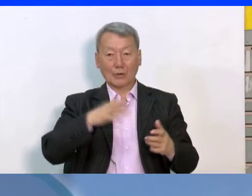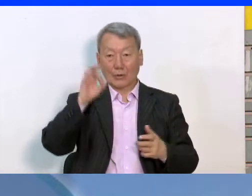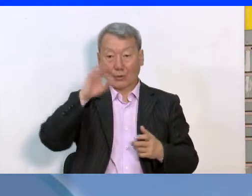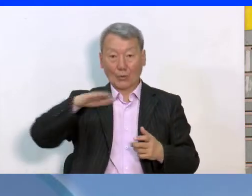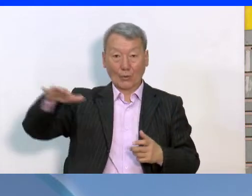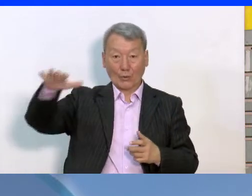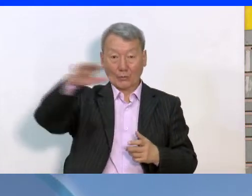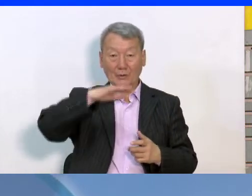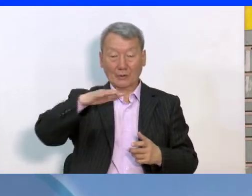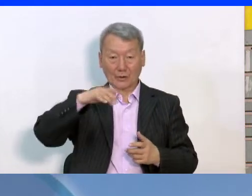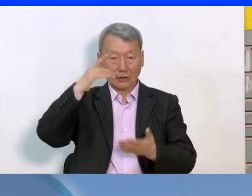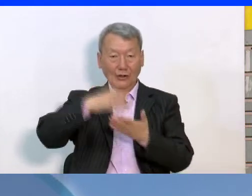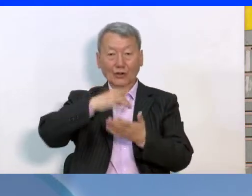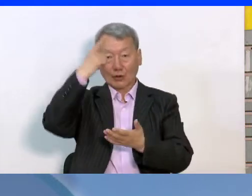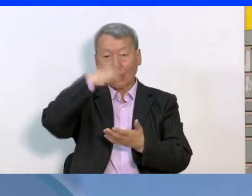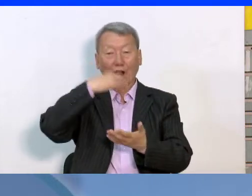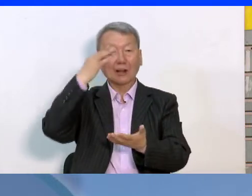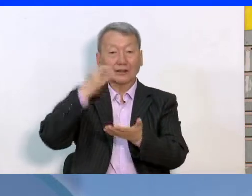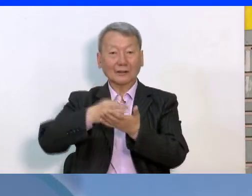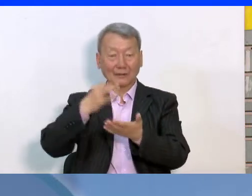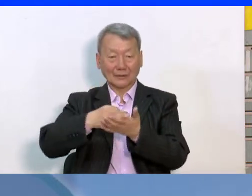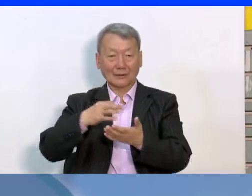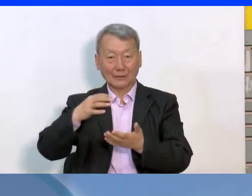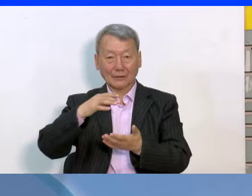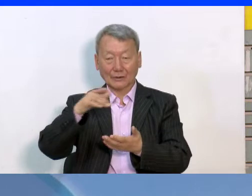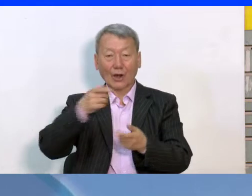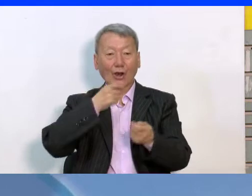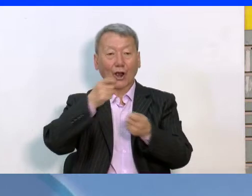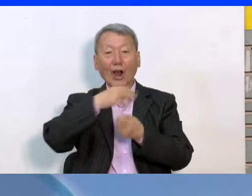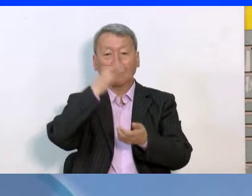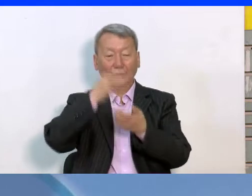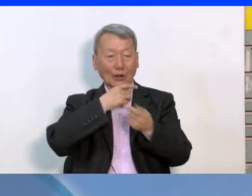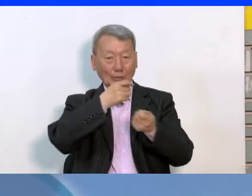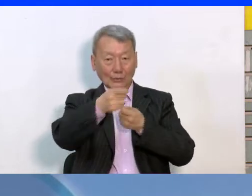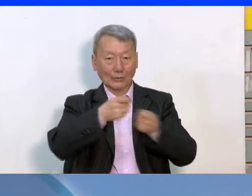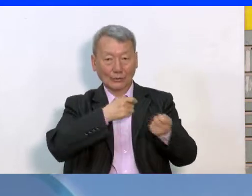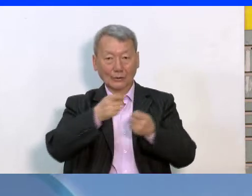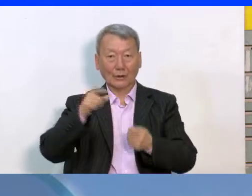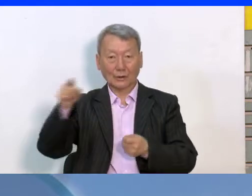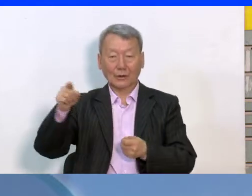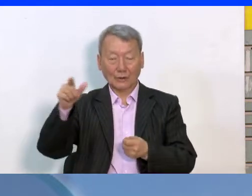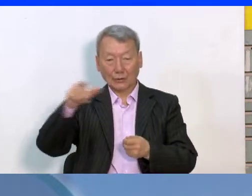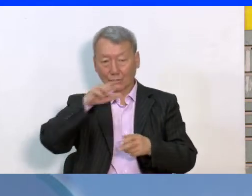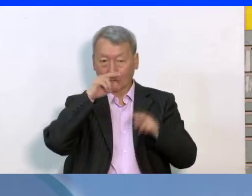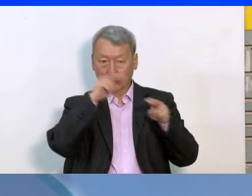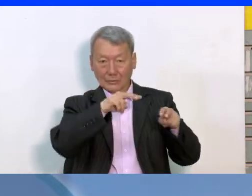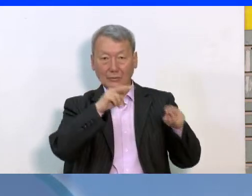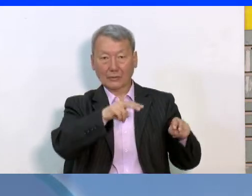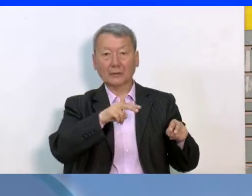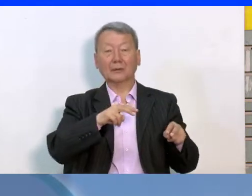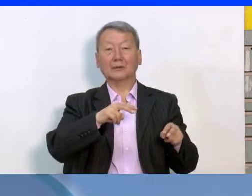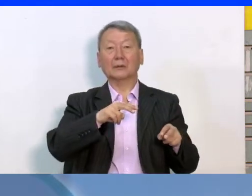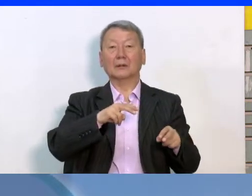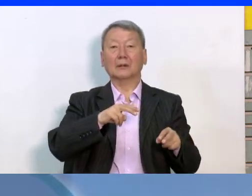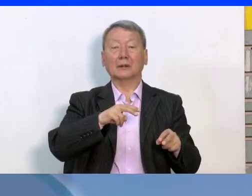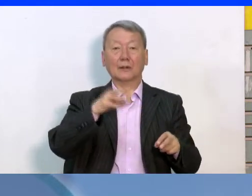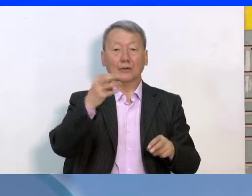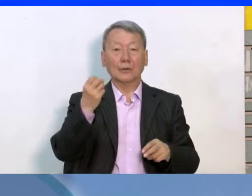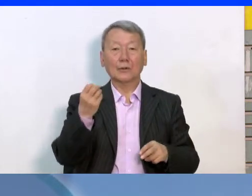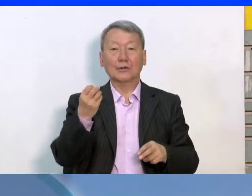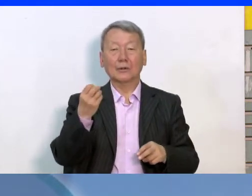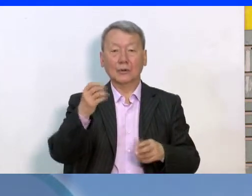координатор Абдрахманов менен Ош областтык медицина уюмдарынын координатору Ташполотов дагы бул боюнча көзөмөлүндө бул иш. Эми